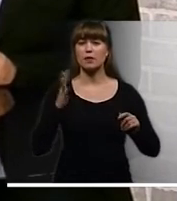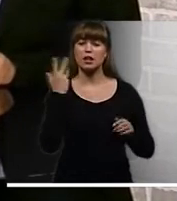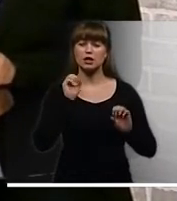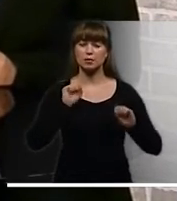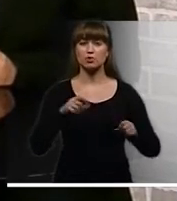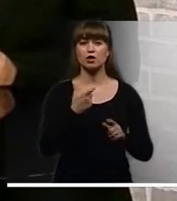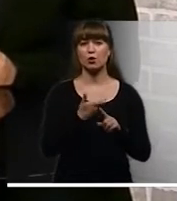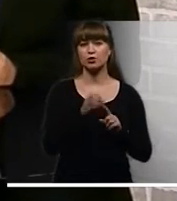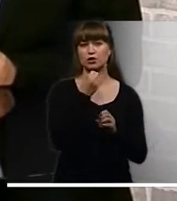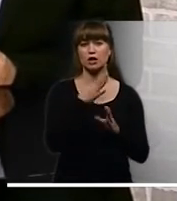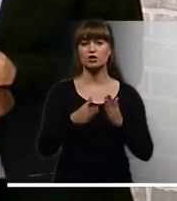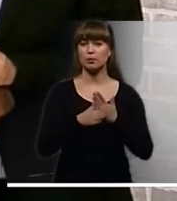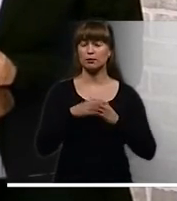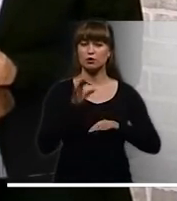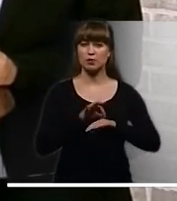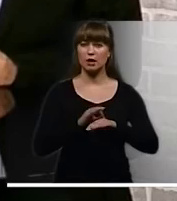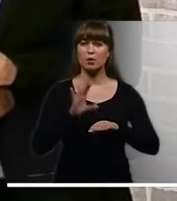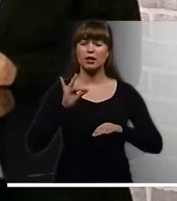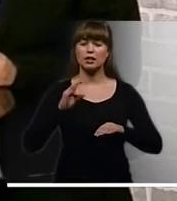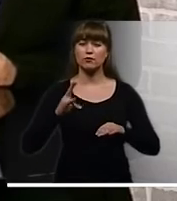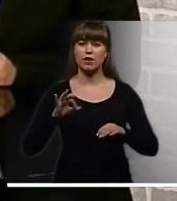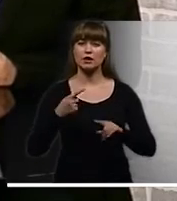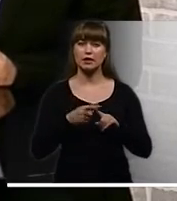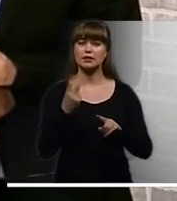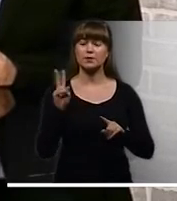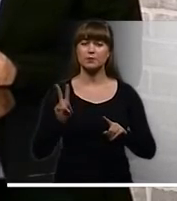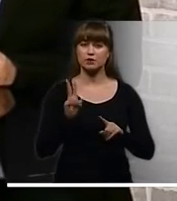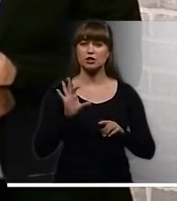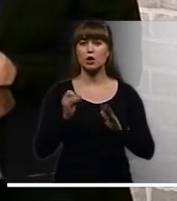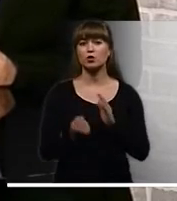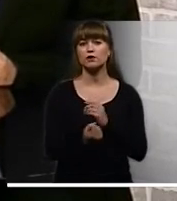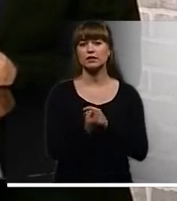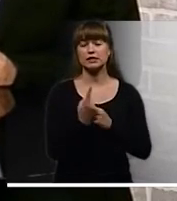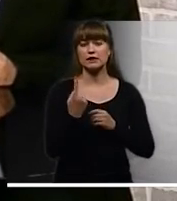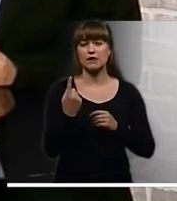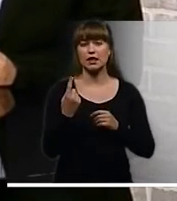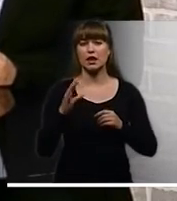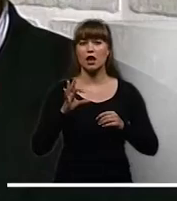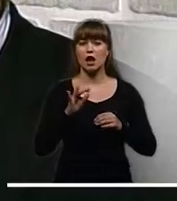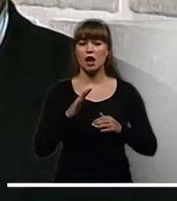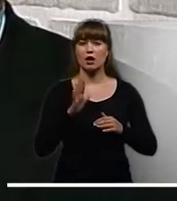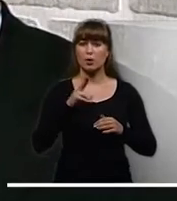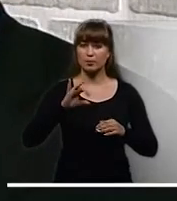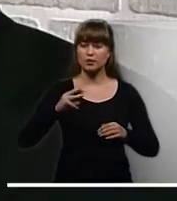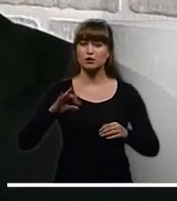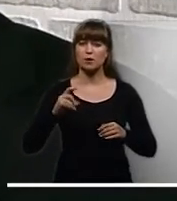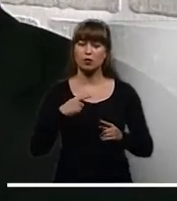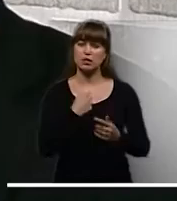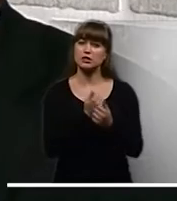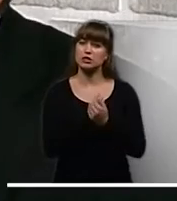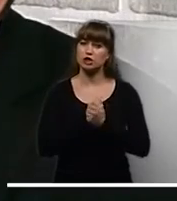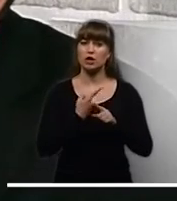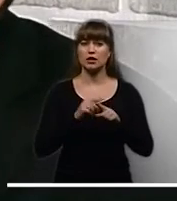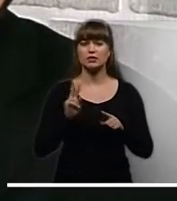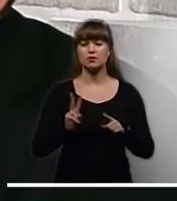очень хорошо помочь больному с инфарктом миокарда, это 2 часа от возникновения приступа. А у нас, к сожалению, вот